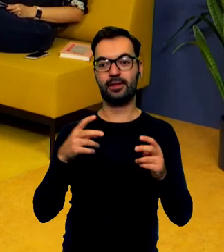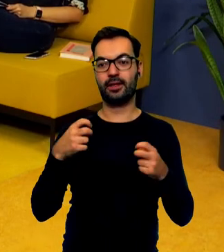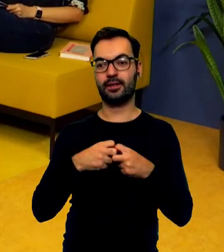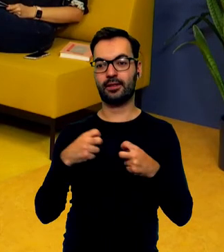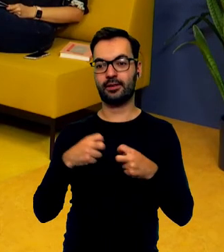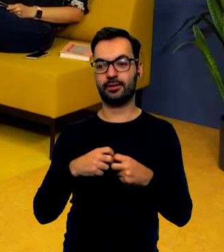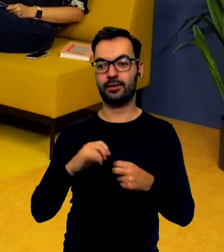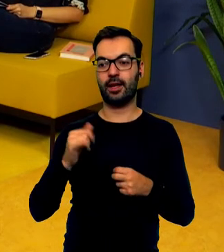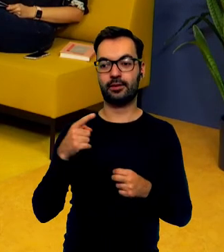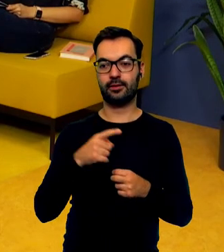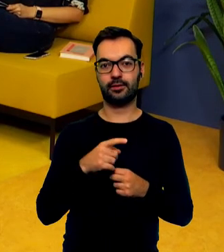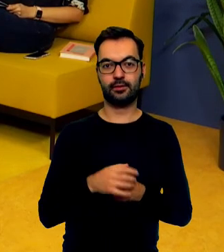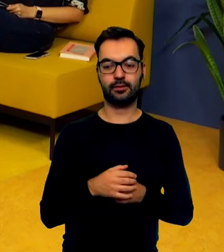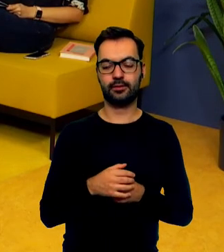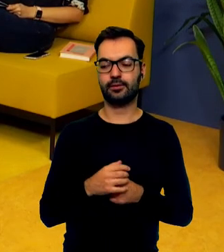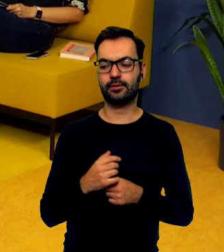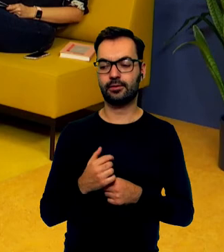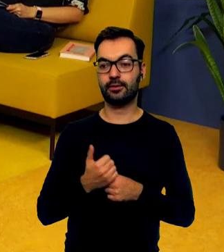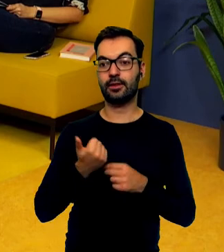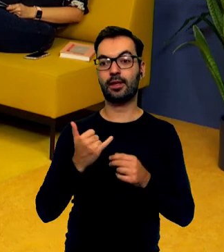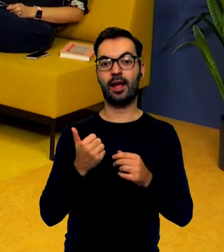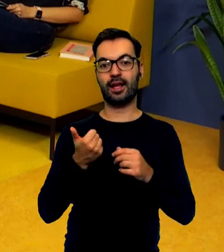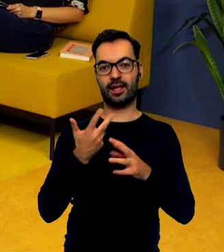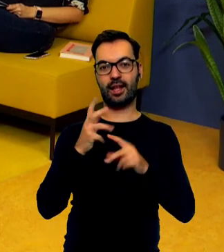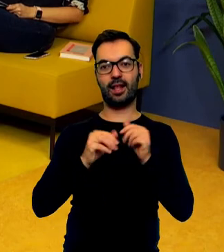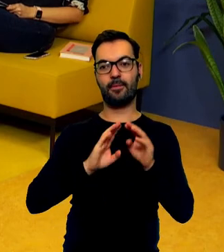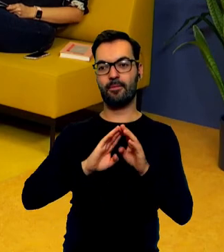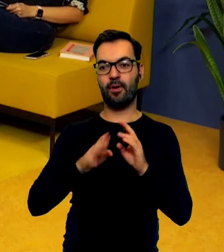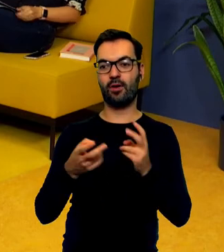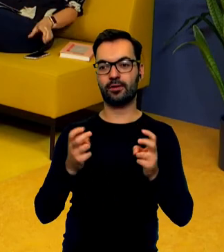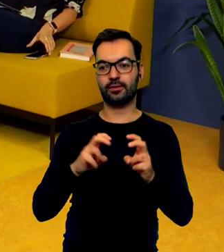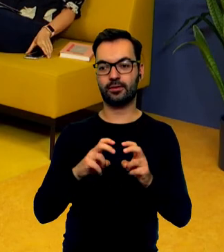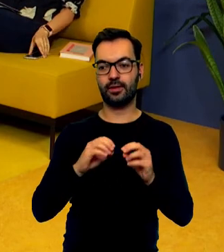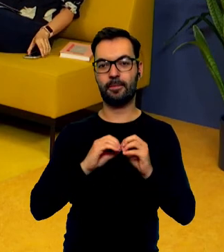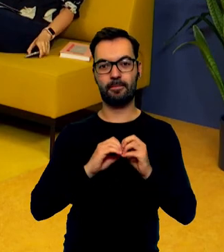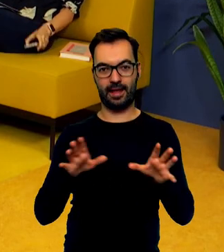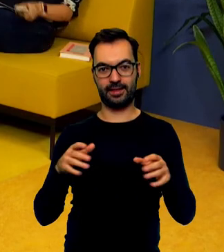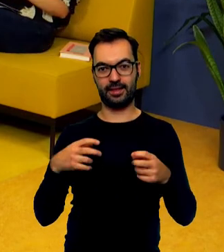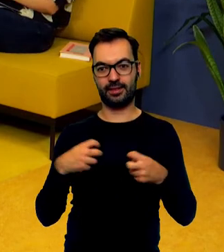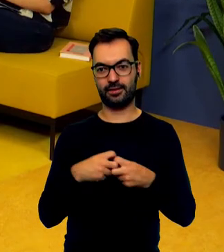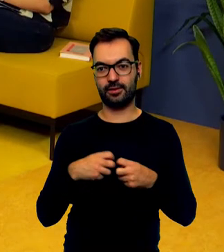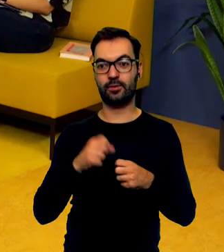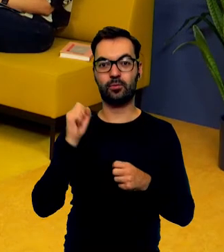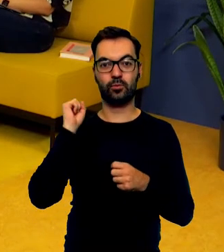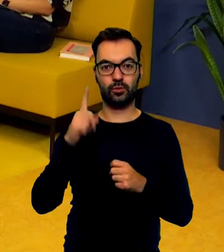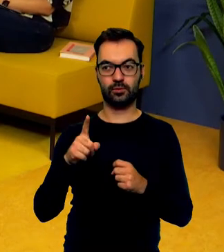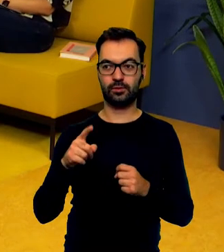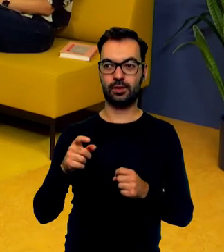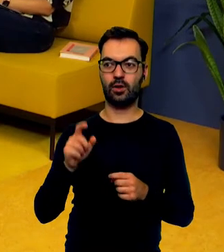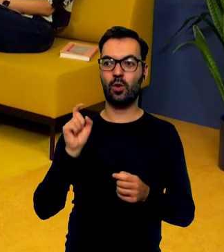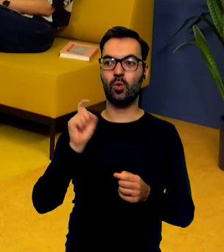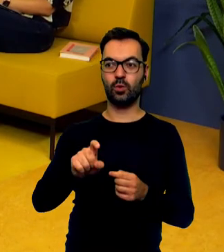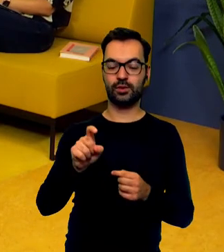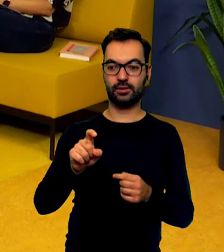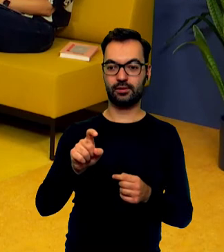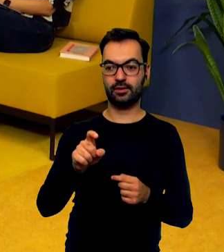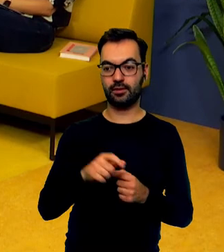jest moment, kiedy właśnie kilka lat po powstaniu mediów społecznościowych pojawia się ten